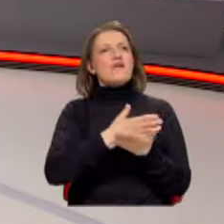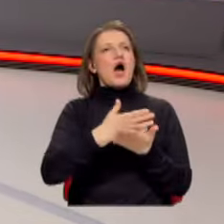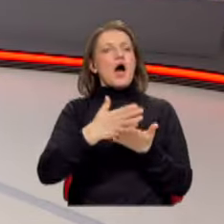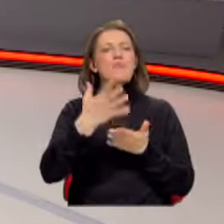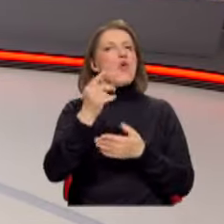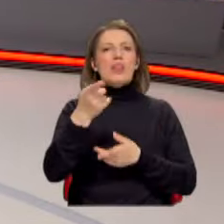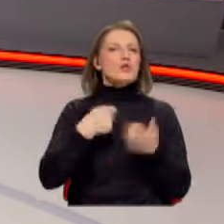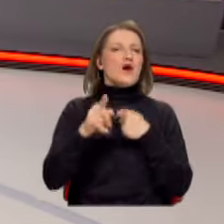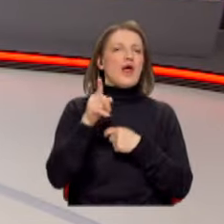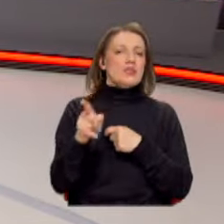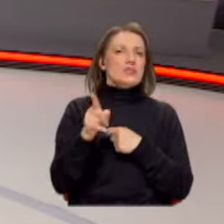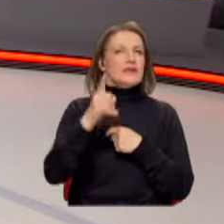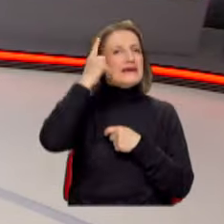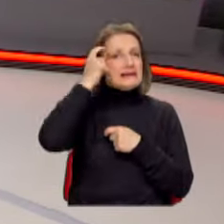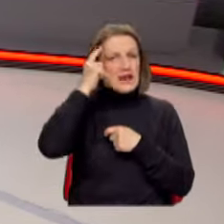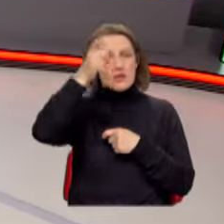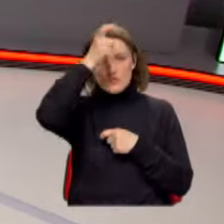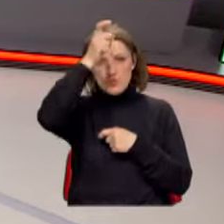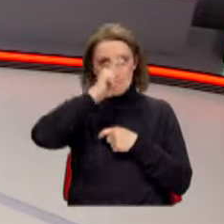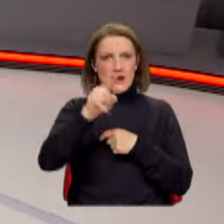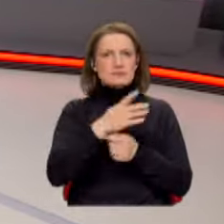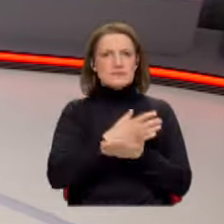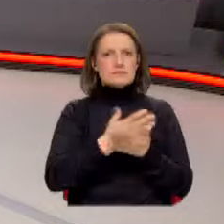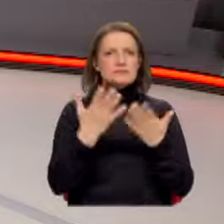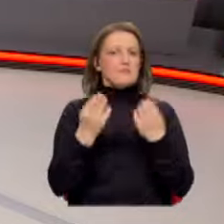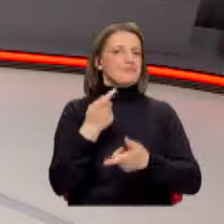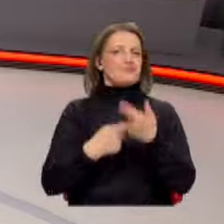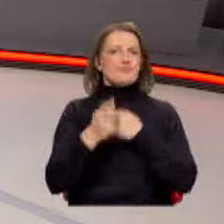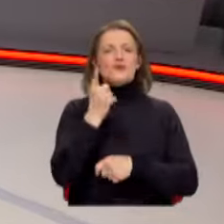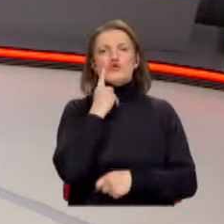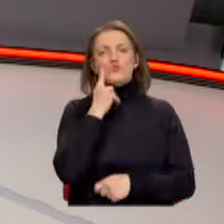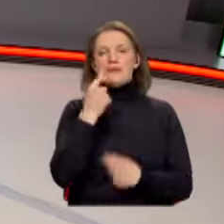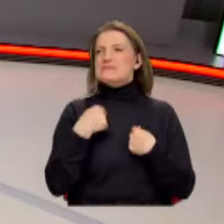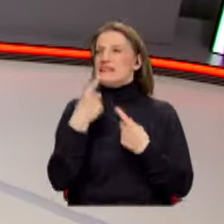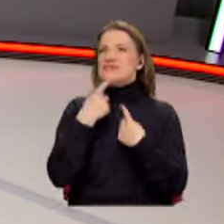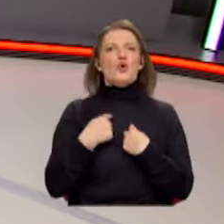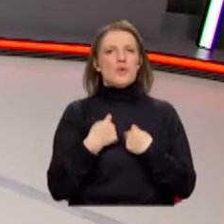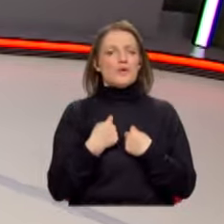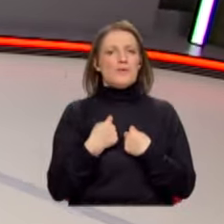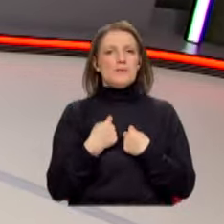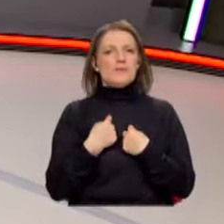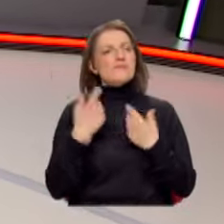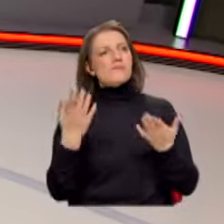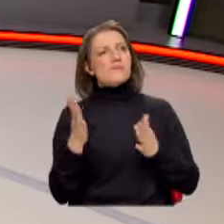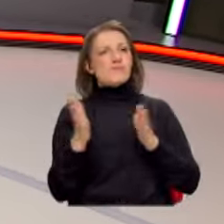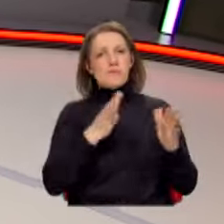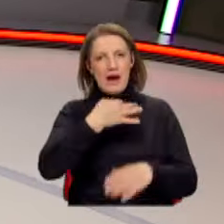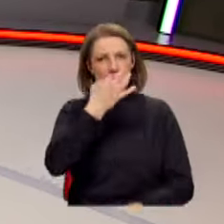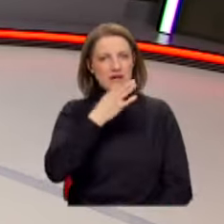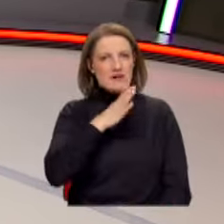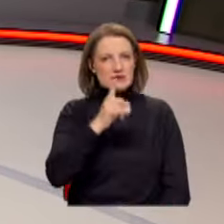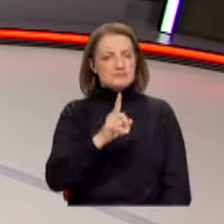ticaret. Şu da İsrail ile Türkiye'nin süren ticareti. Hükümet bize diyor ki. Ha, bu arada haber var